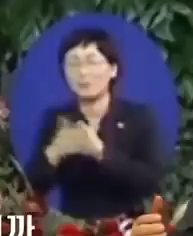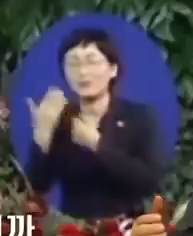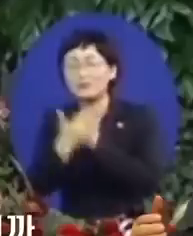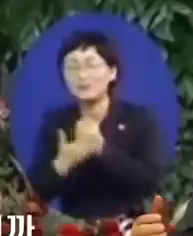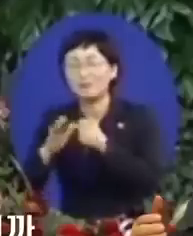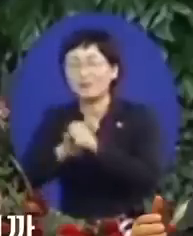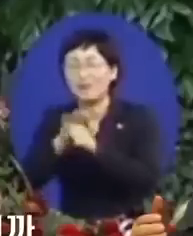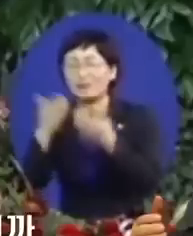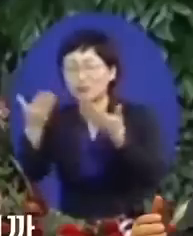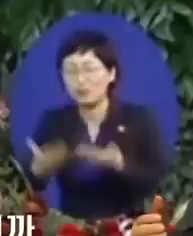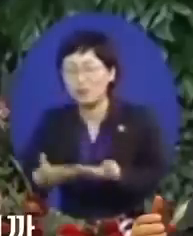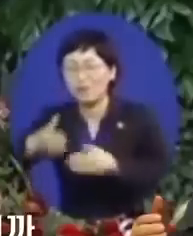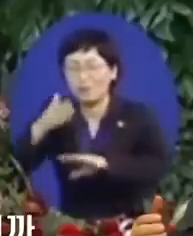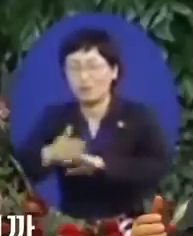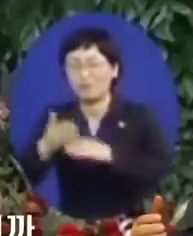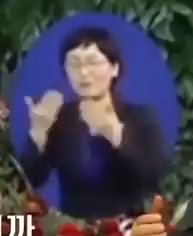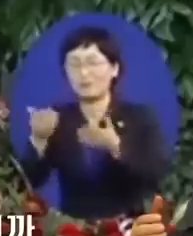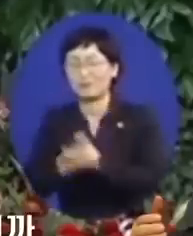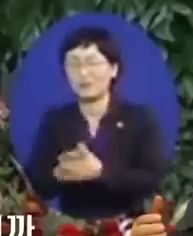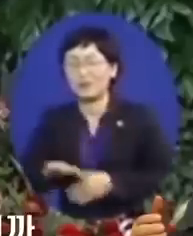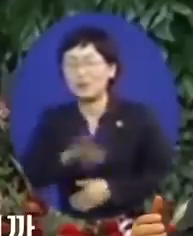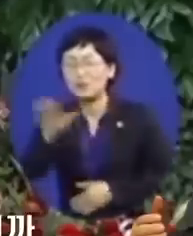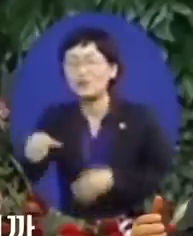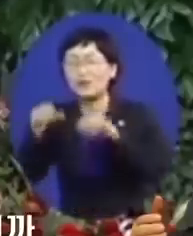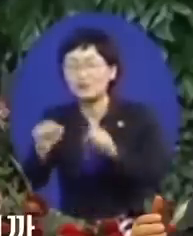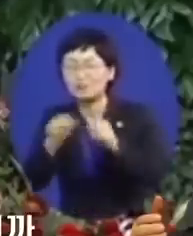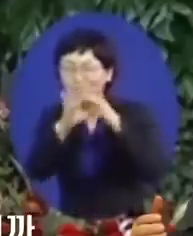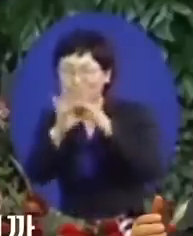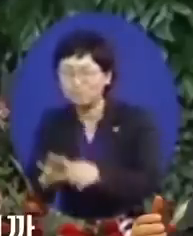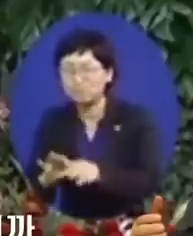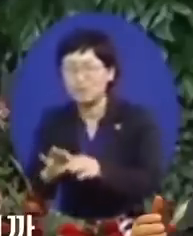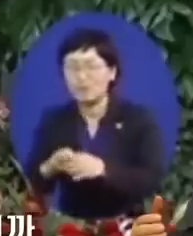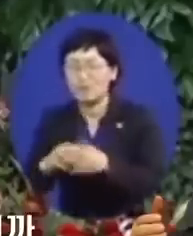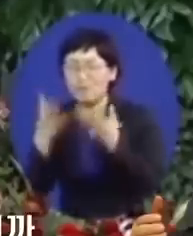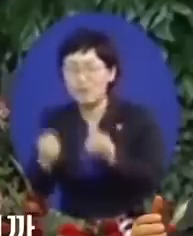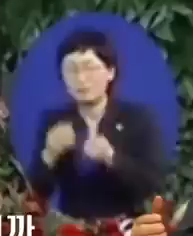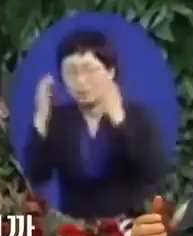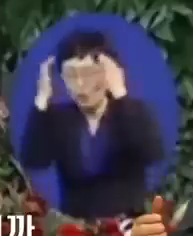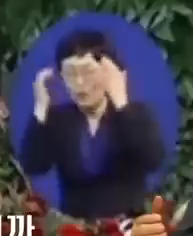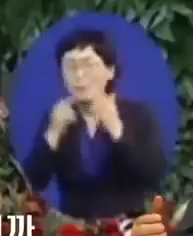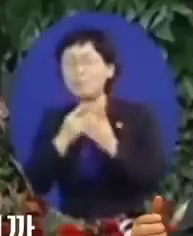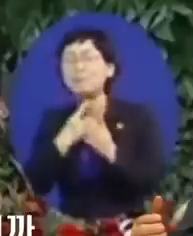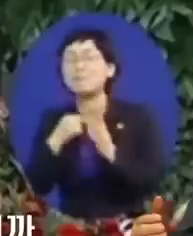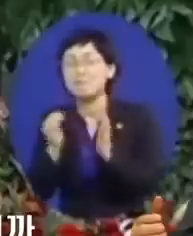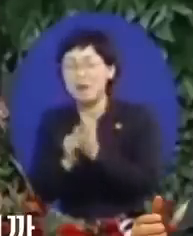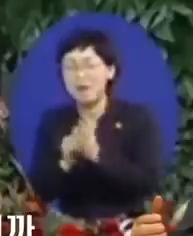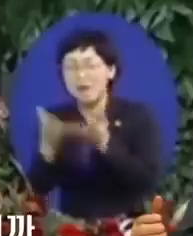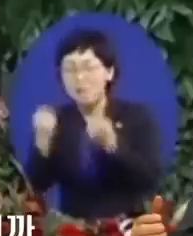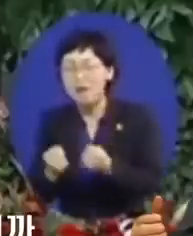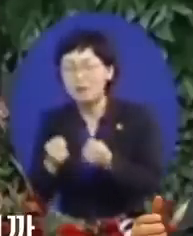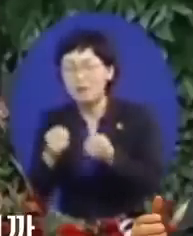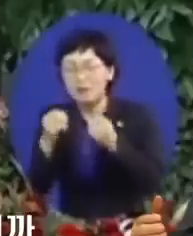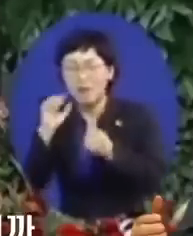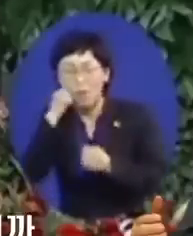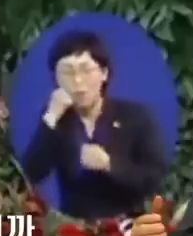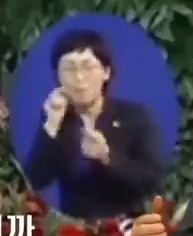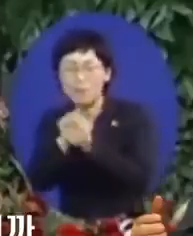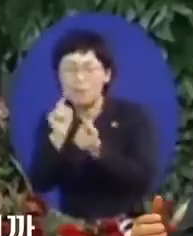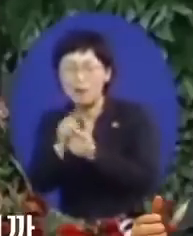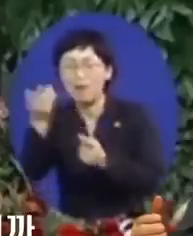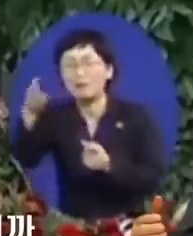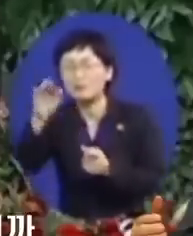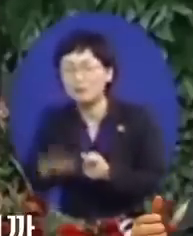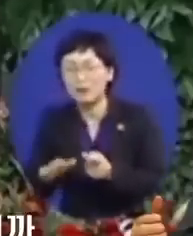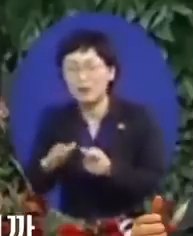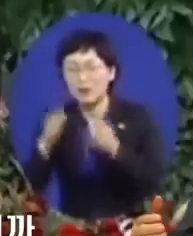사랑을 주신 것을 감사합니다. 우리가 살면서 수많은 고난을 당합니다. 수많은 어려움을 당합니다. 그러나 고난이